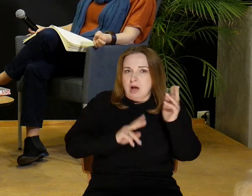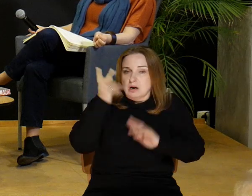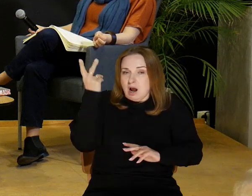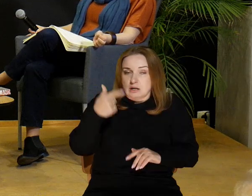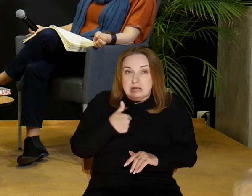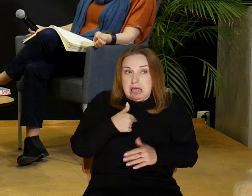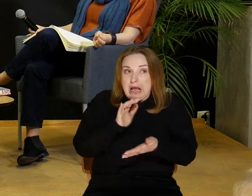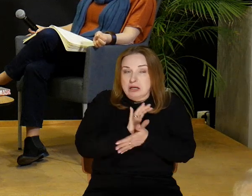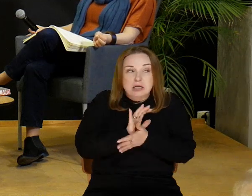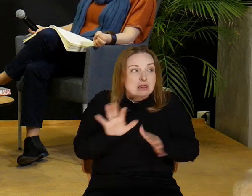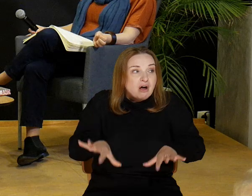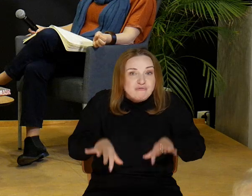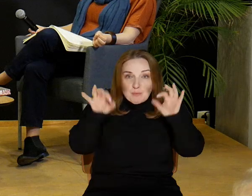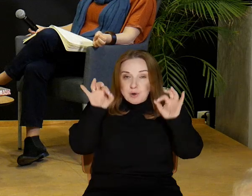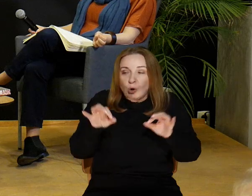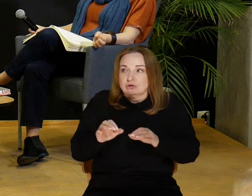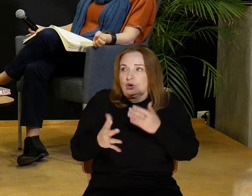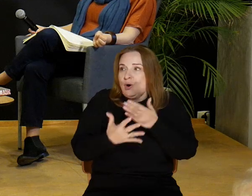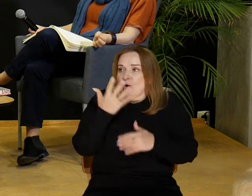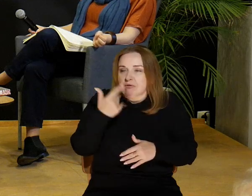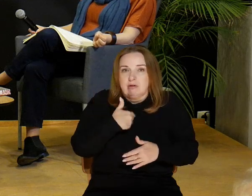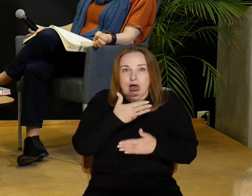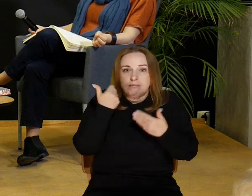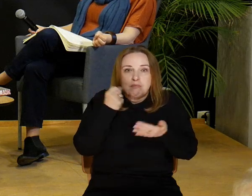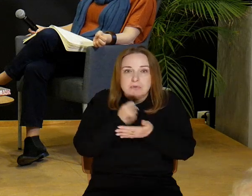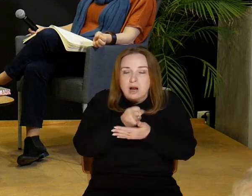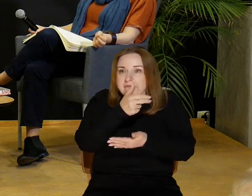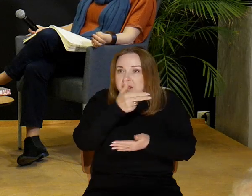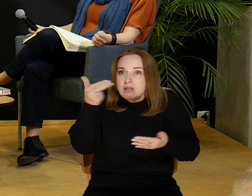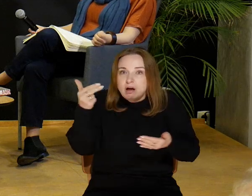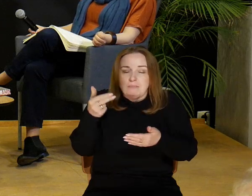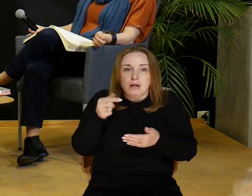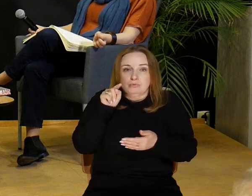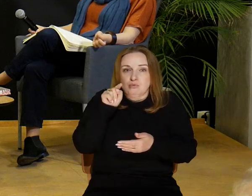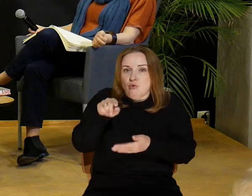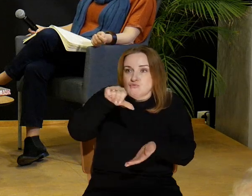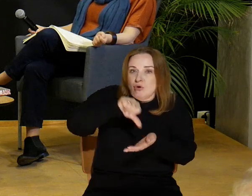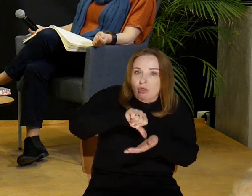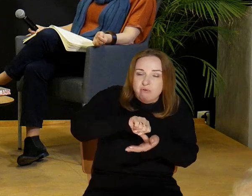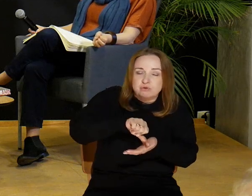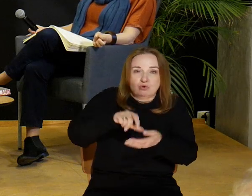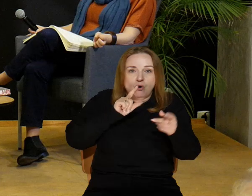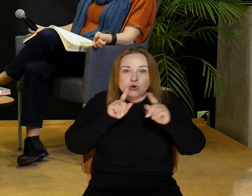Gazety Wyborczej, w związku z tym ja nie mam prawa należeć, prawda, do tego środowiska